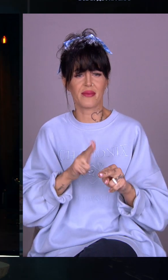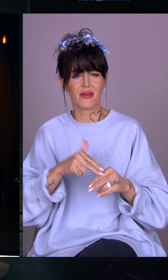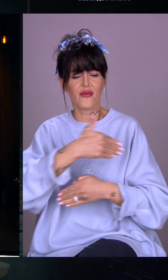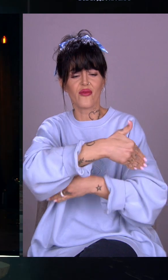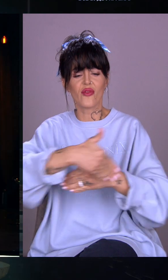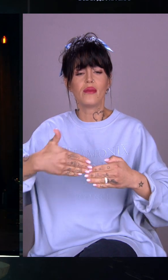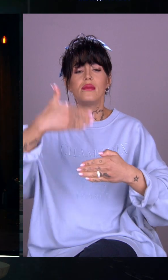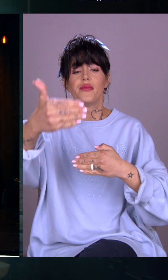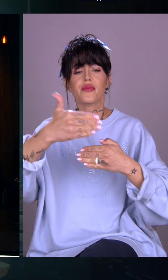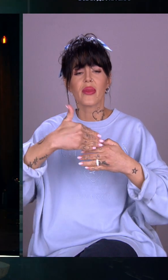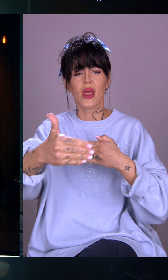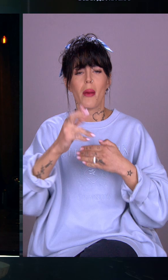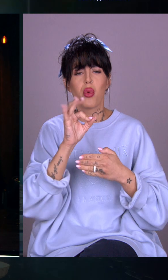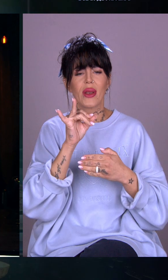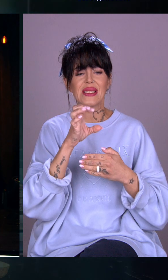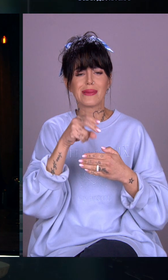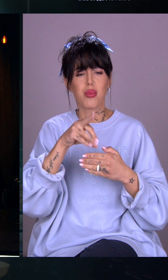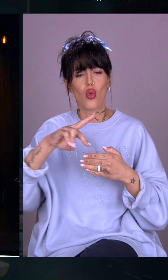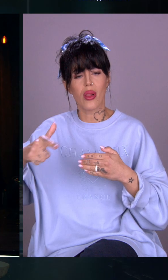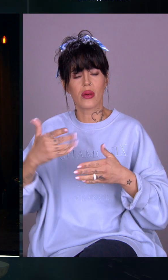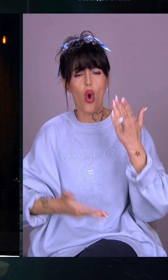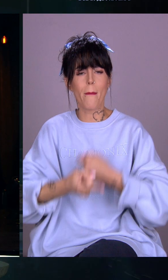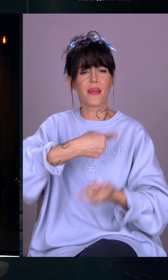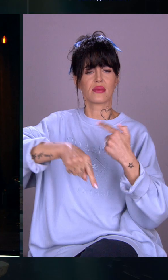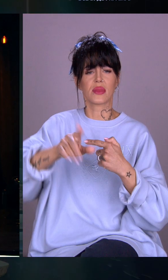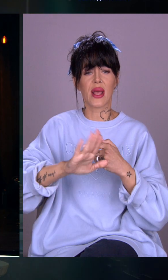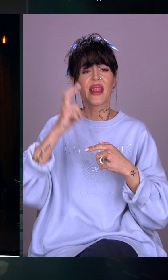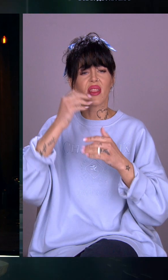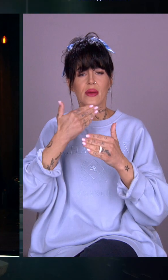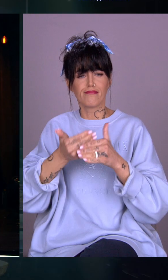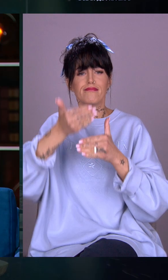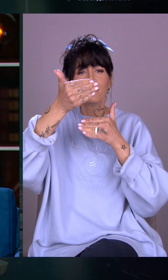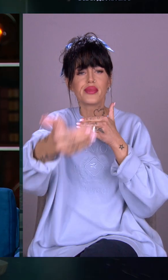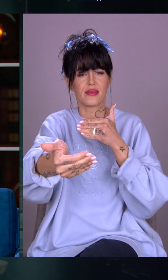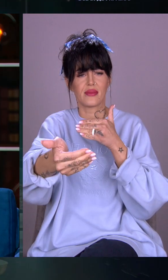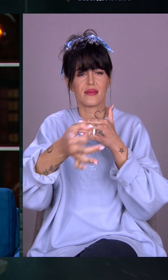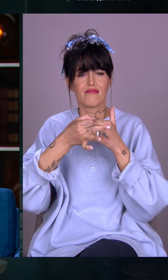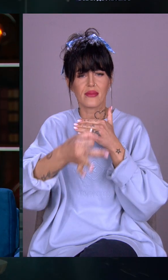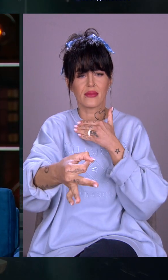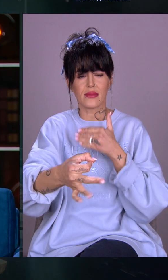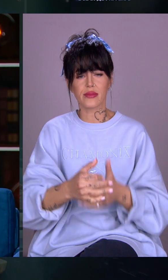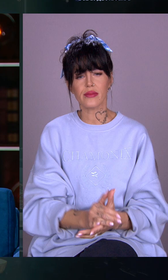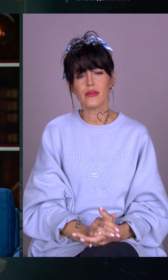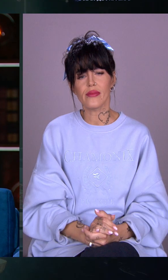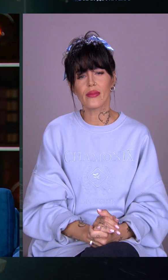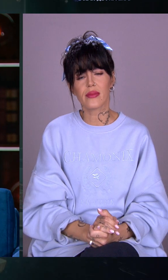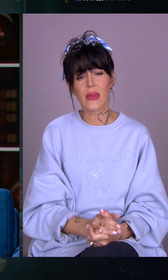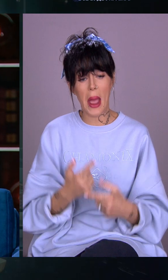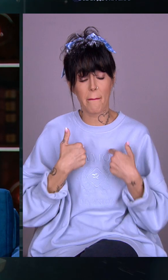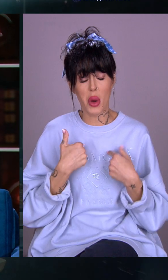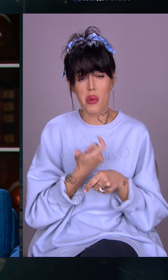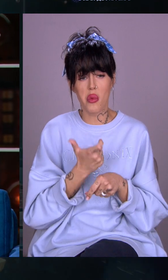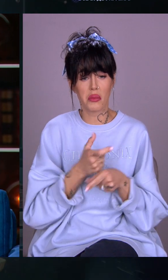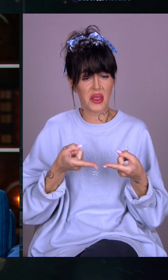там в Бориспіль з'їздив і назад, і потім тебе тягне в Бориспіль. Ні, такого нема. А в яких, просто от мені дійсно цікаво, в